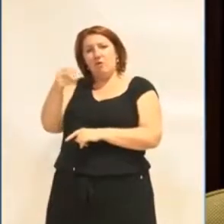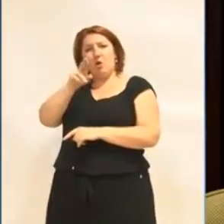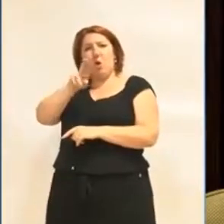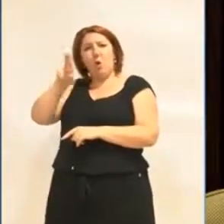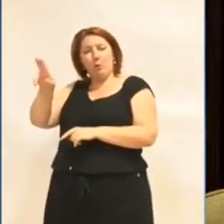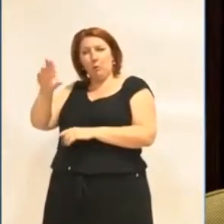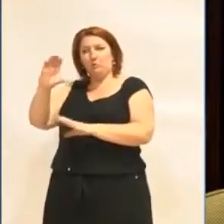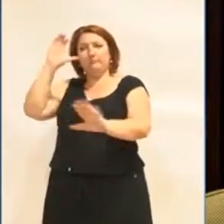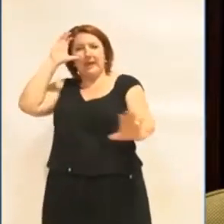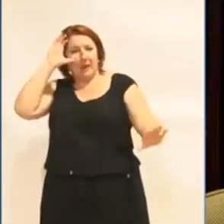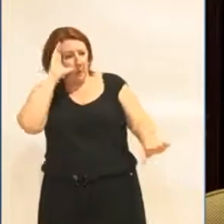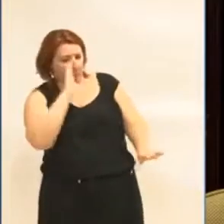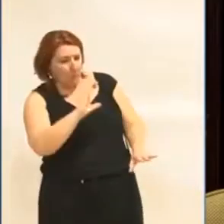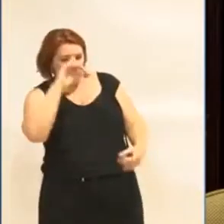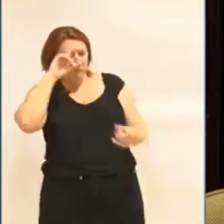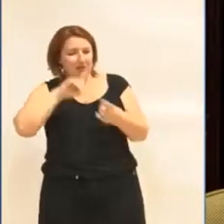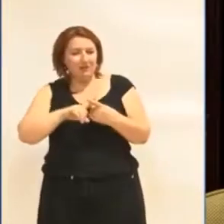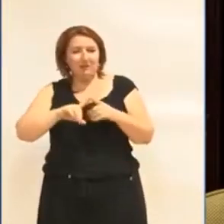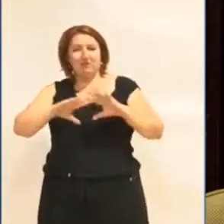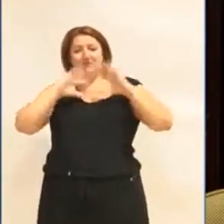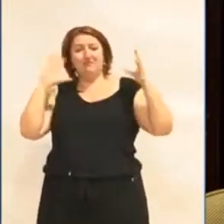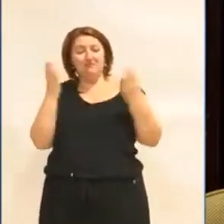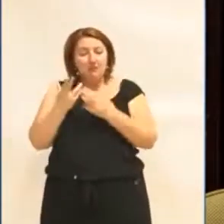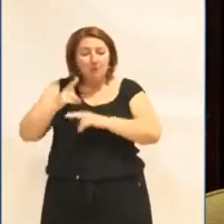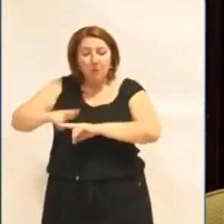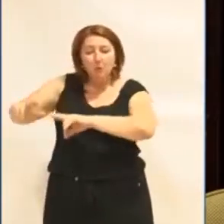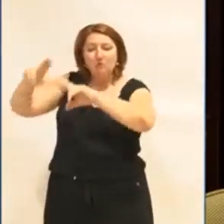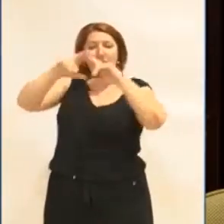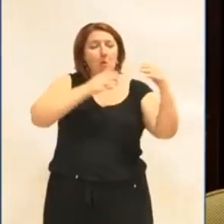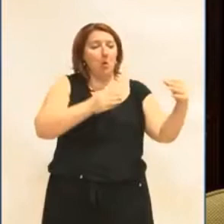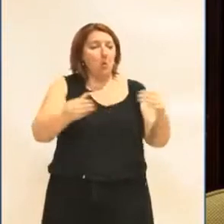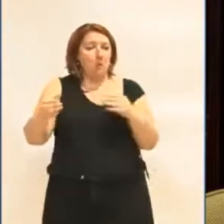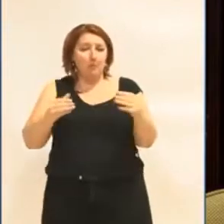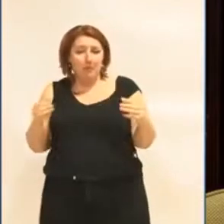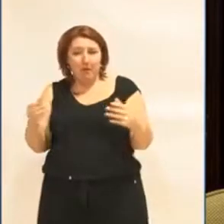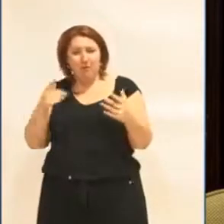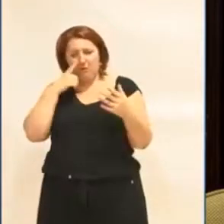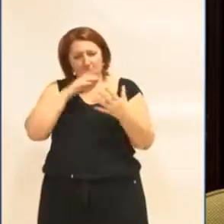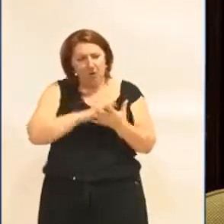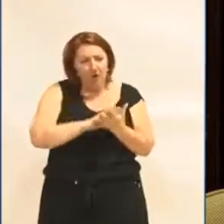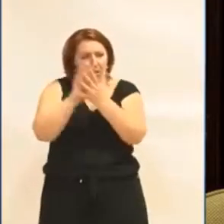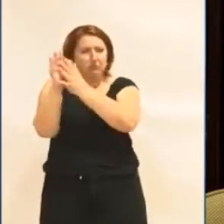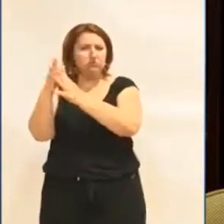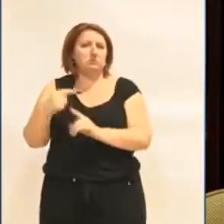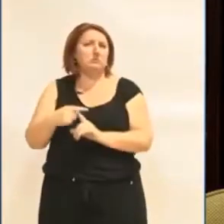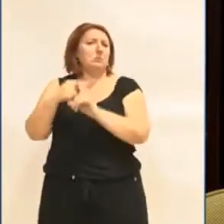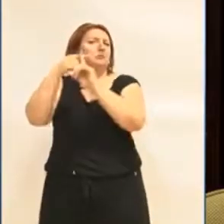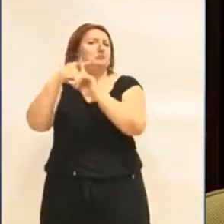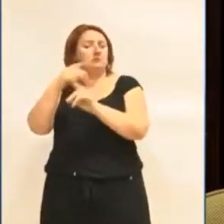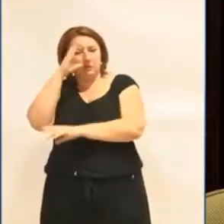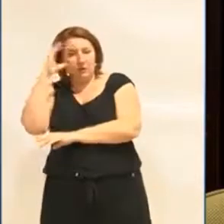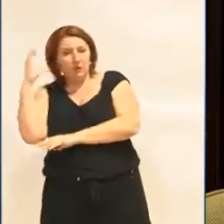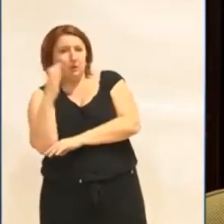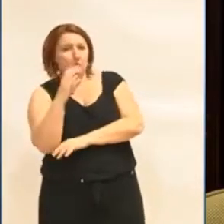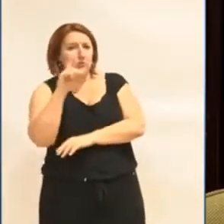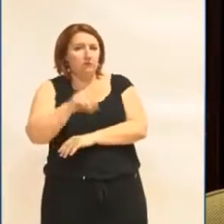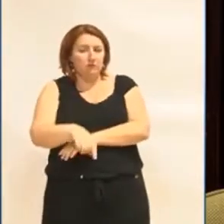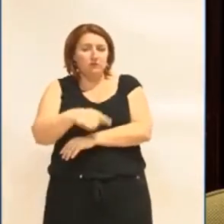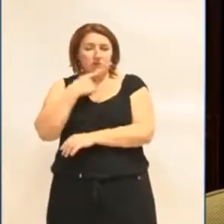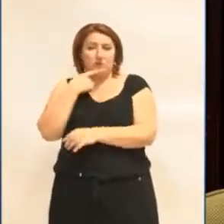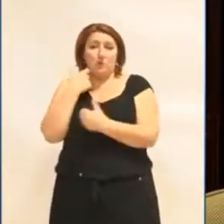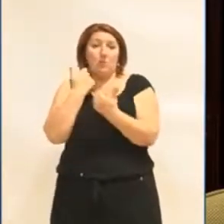de renouvellement urbain de Villeneuve connaisse une dynamique positive. Il s'agit donc de demander l'étude d'un